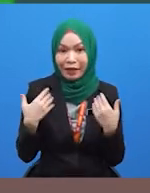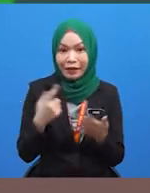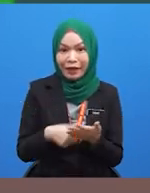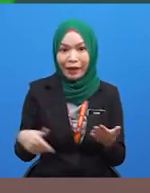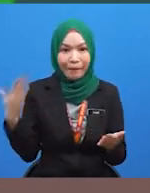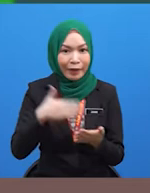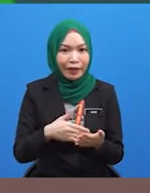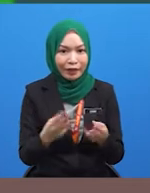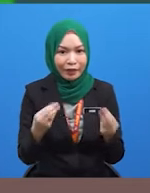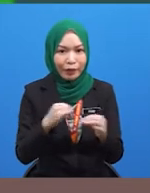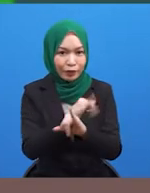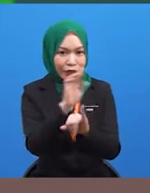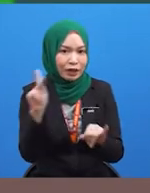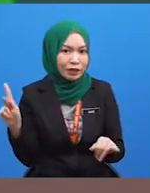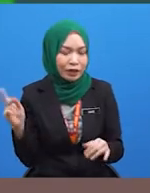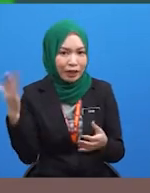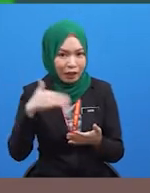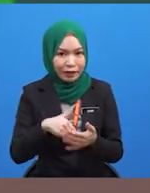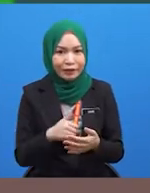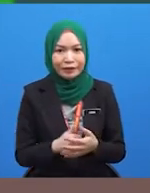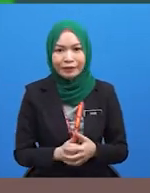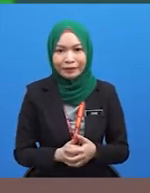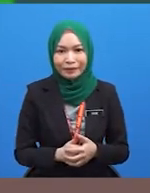penambahan yang Cik Wan ingin jelaskan lagi?